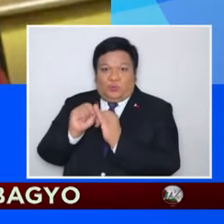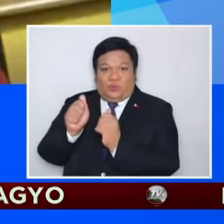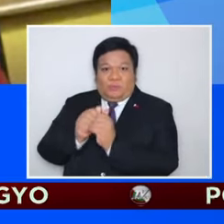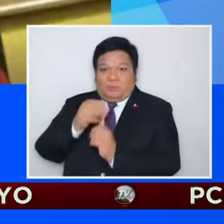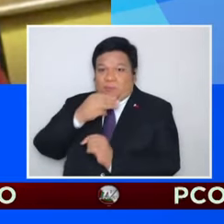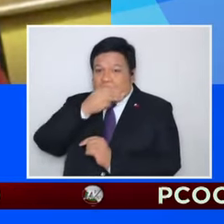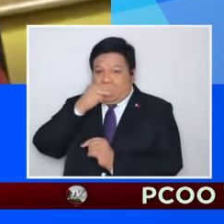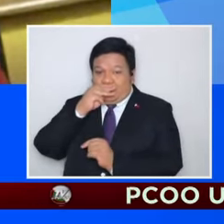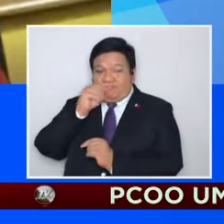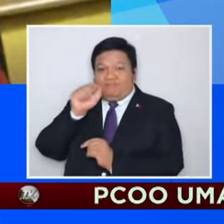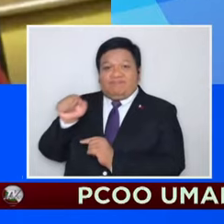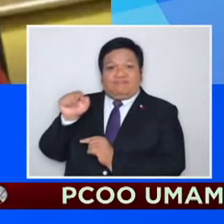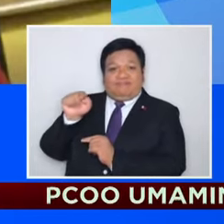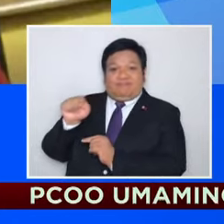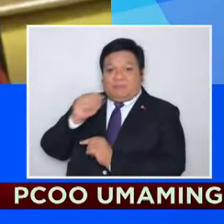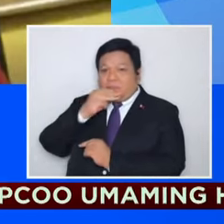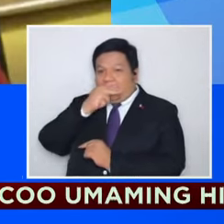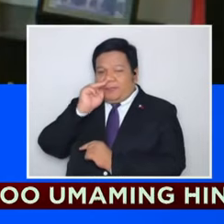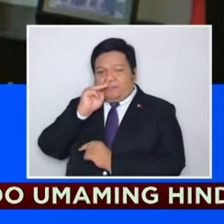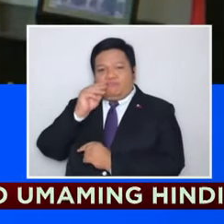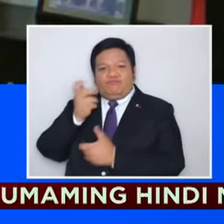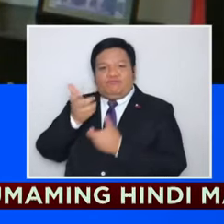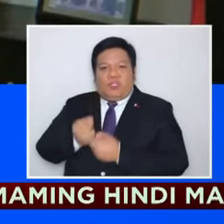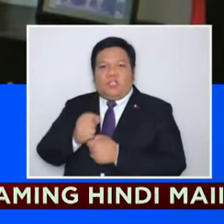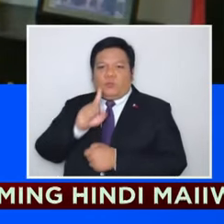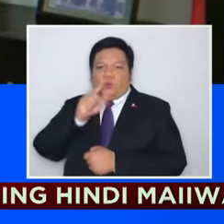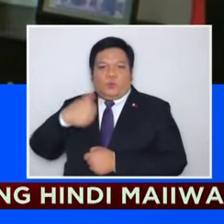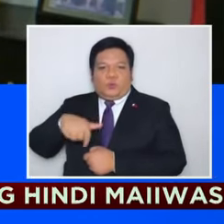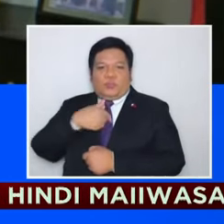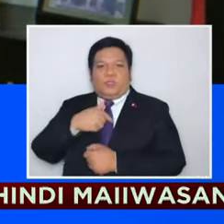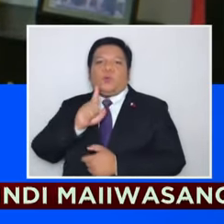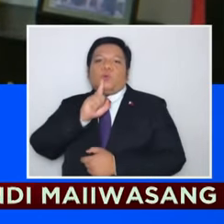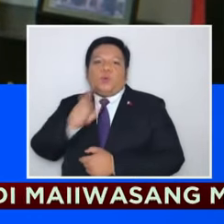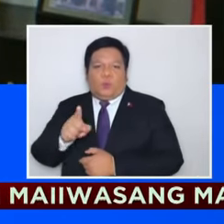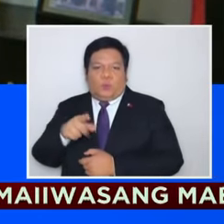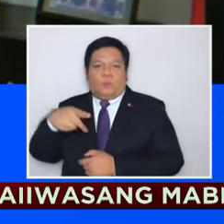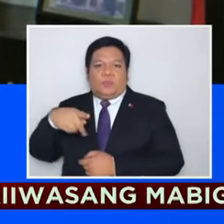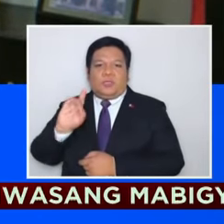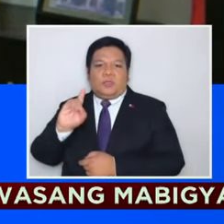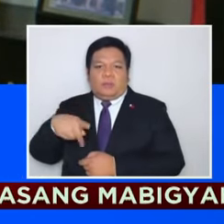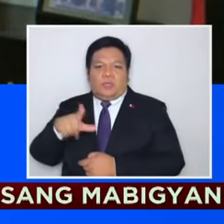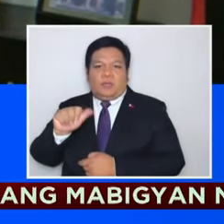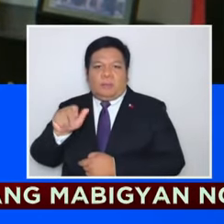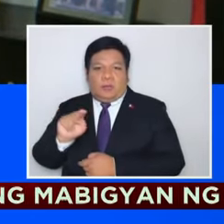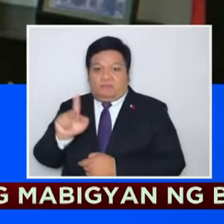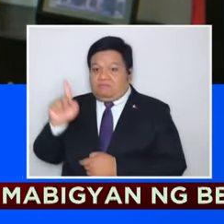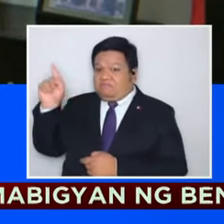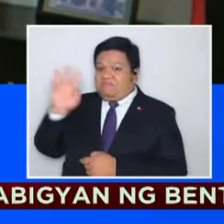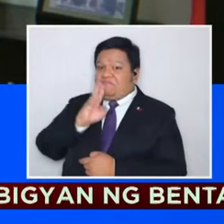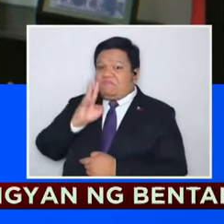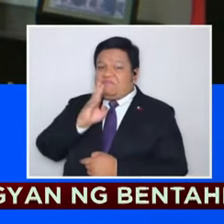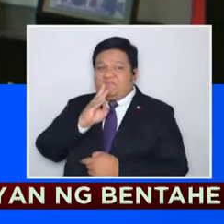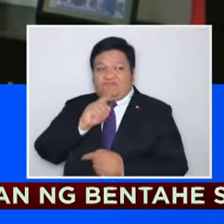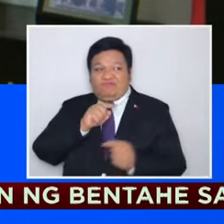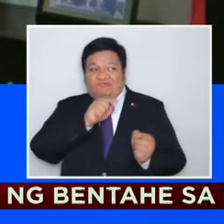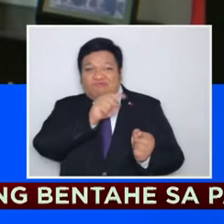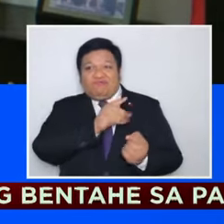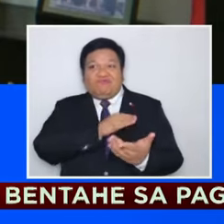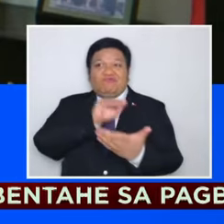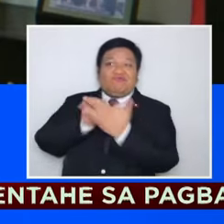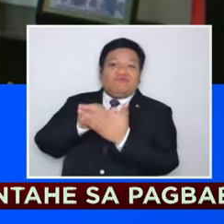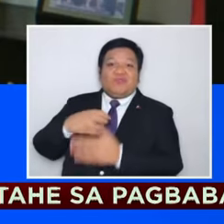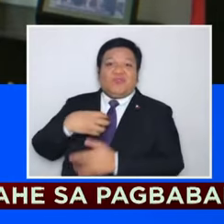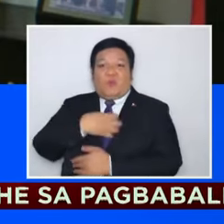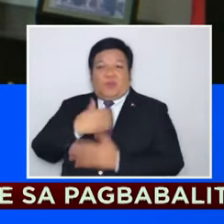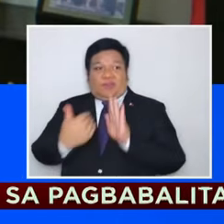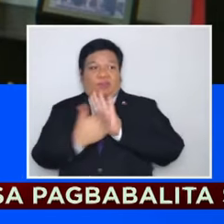ang lehitimong PDP Laban. Hindi namin pinapakinggan yan dahil hindi naman sila legit na PDP at kami ang may hawak ng